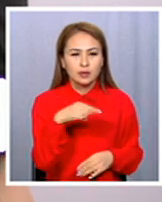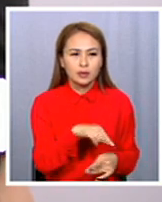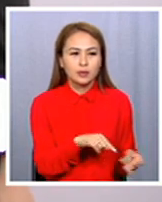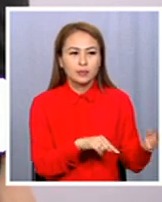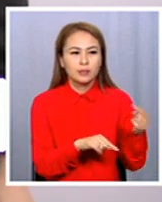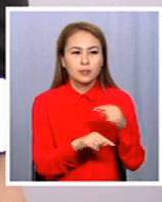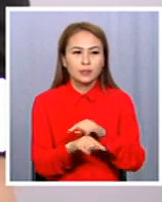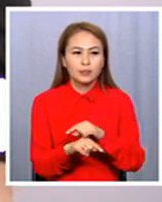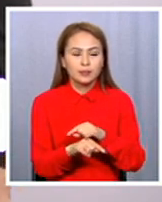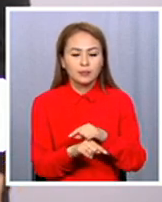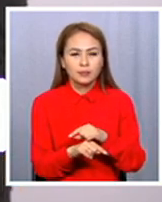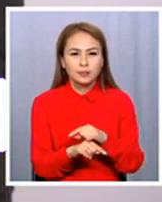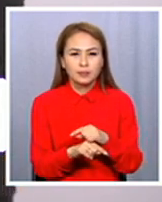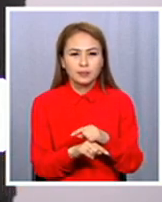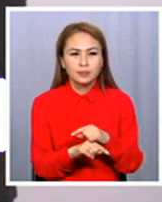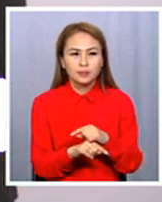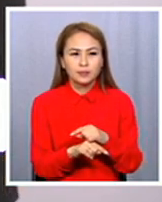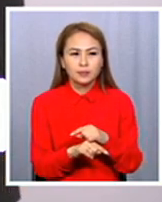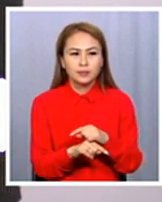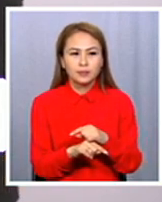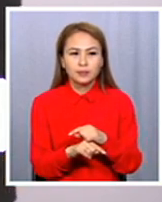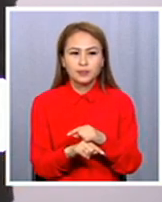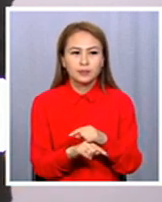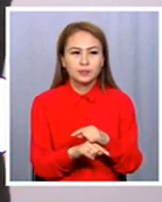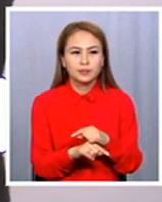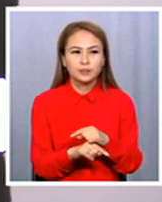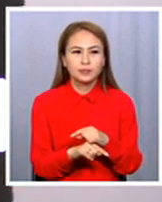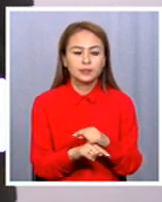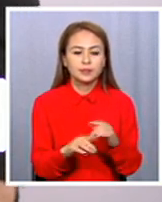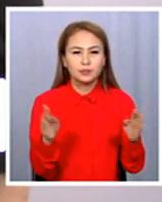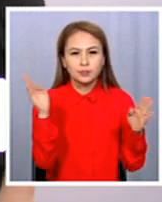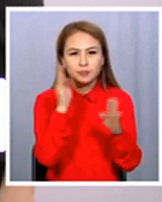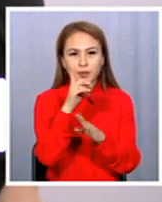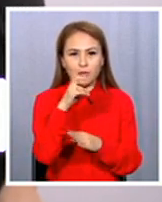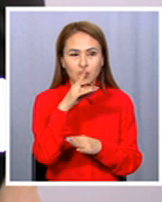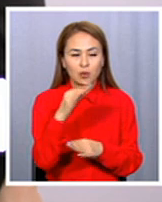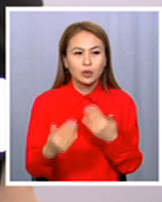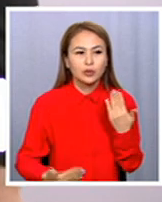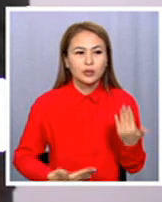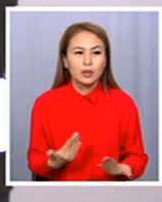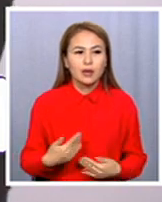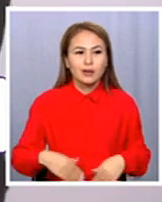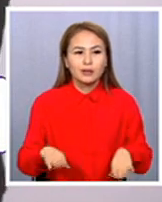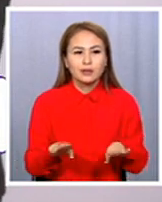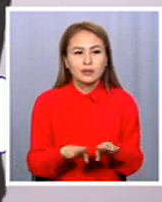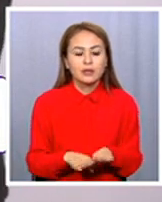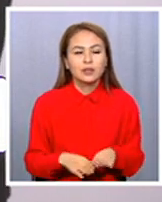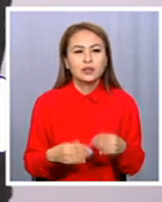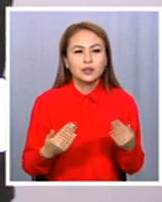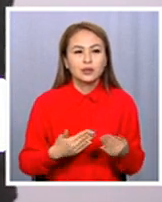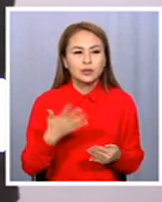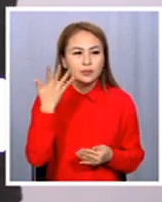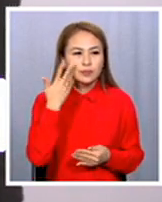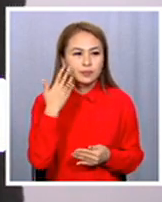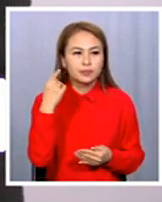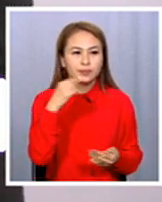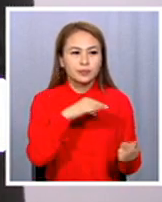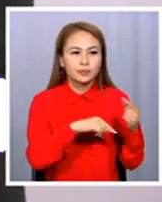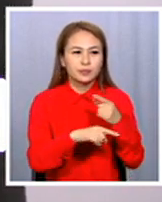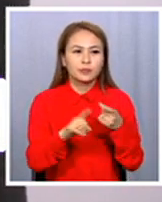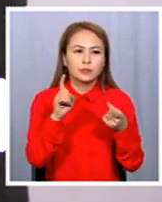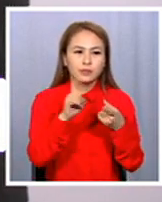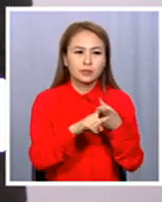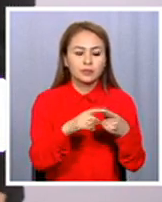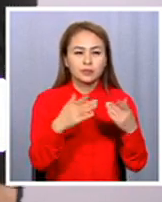болған жүйені айтамыз. Табиғи экожүйе тірі ағзалар тіршілік етіп, бір-бірімен